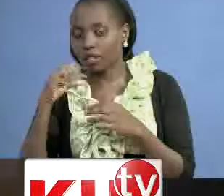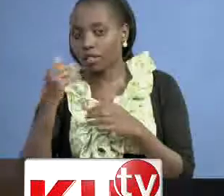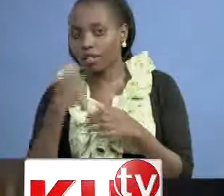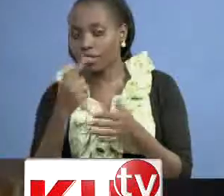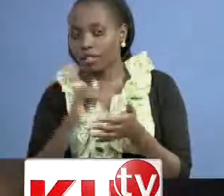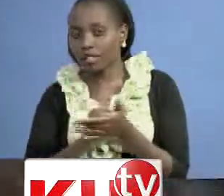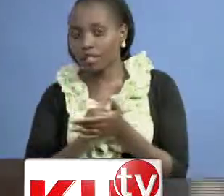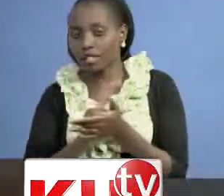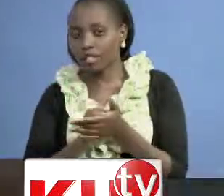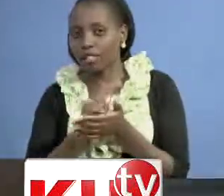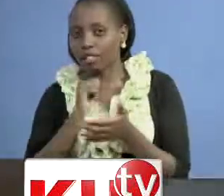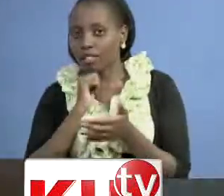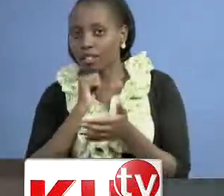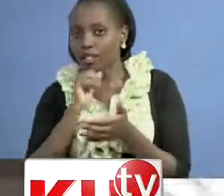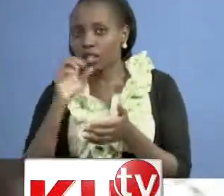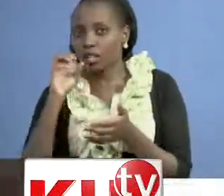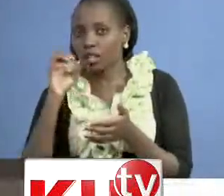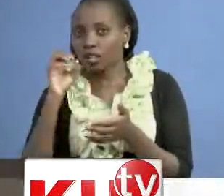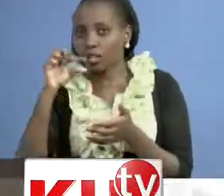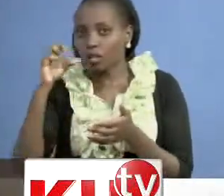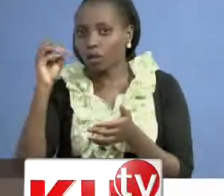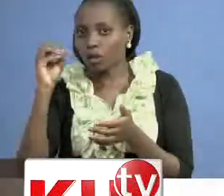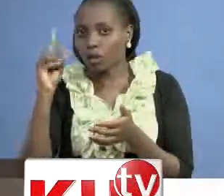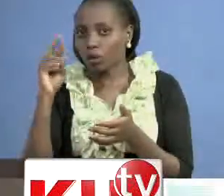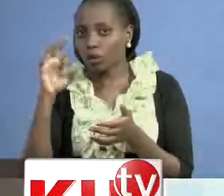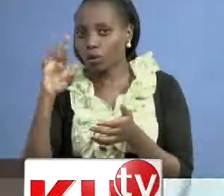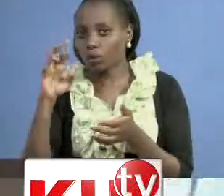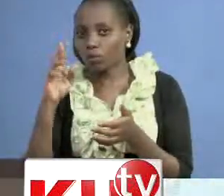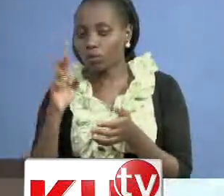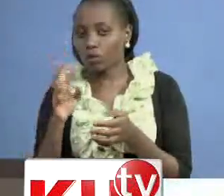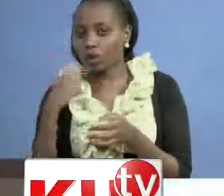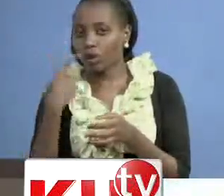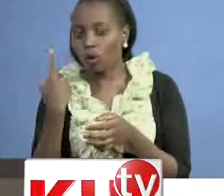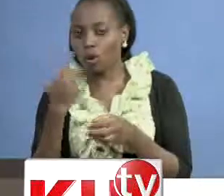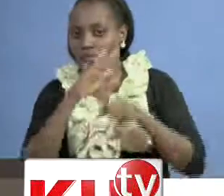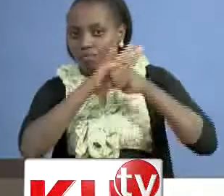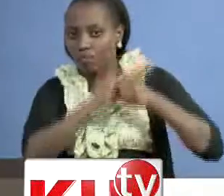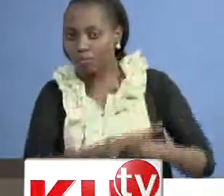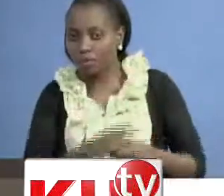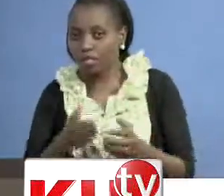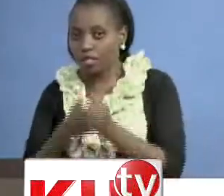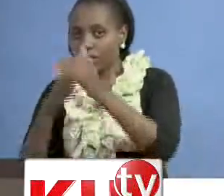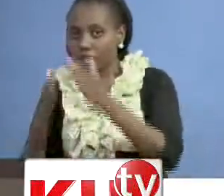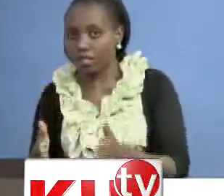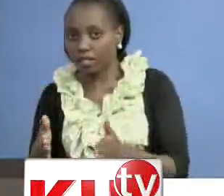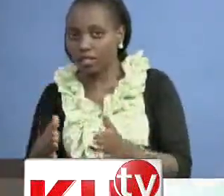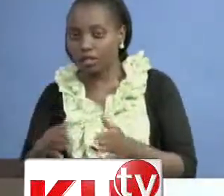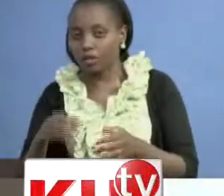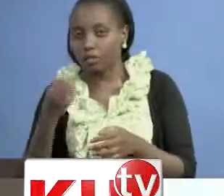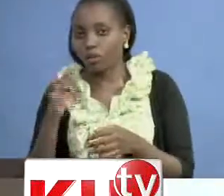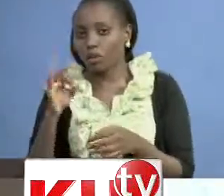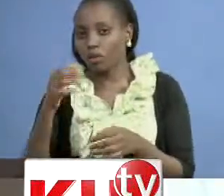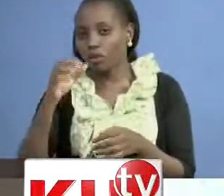Osotsi kurejea uongozini. Viongozi hawa wanasema Osotsi anatumika kuhujumu uongozi wa kinara wa ANC